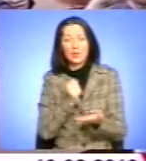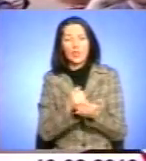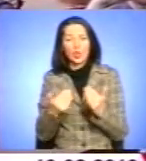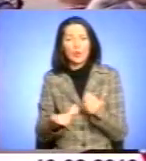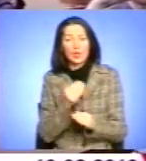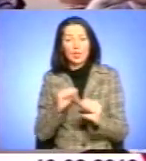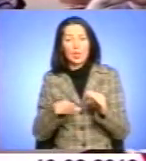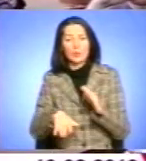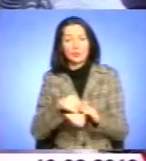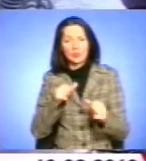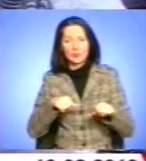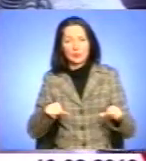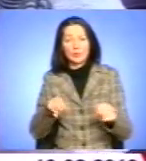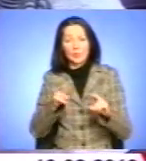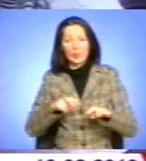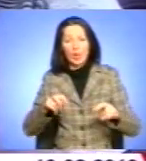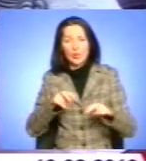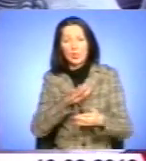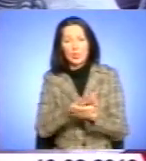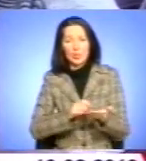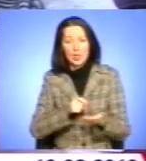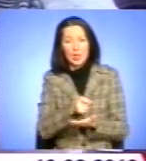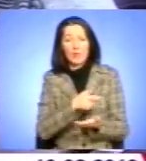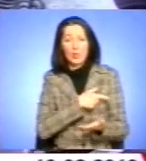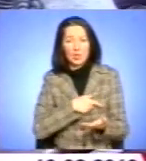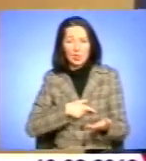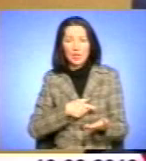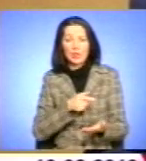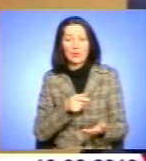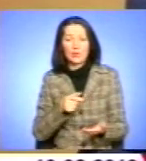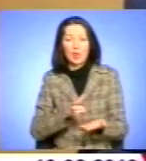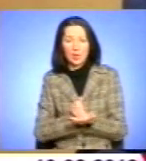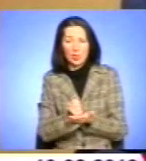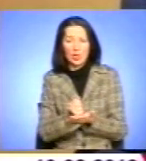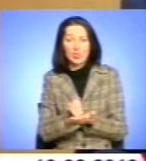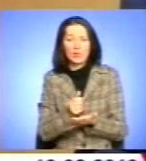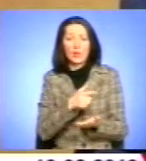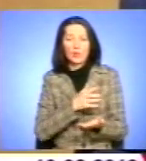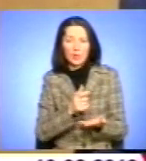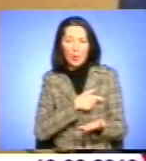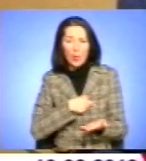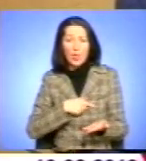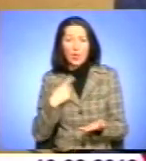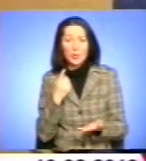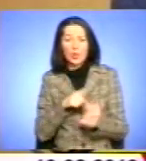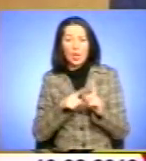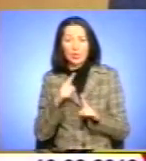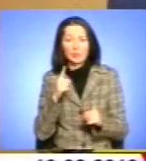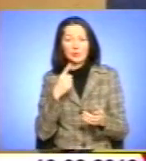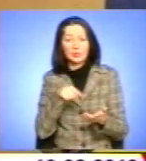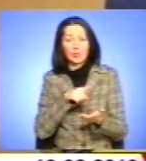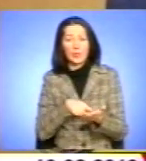комісії, про розгляд заяв кандидатів у депутати обласної ради. Перше питання – про звернення до Державного